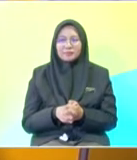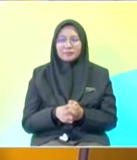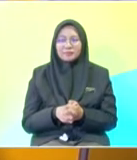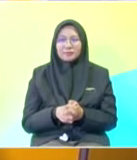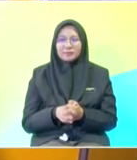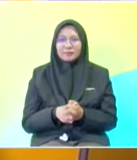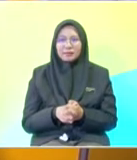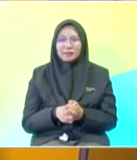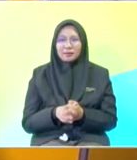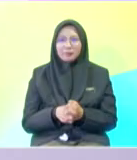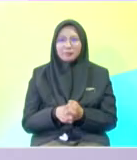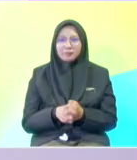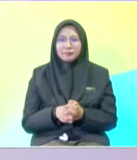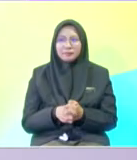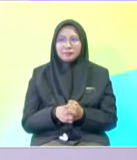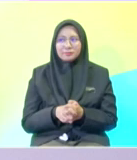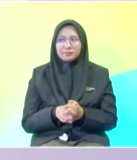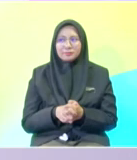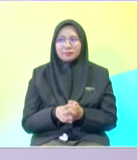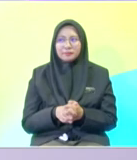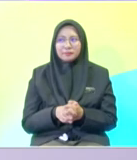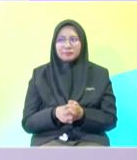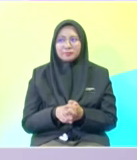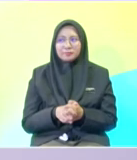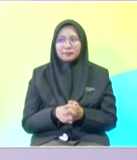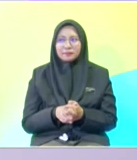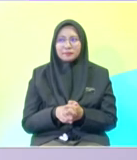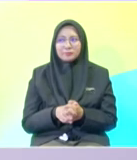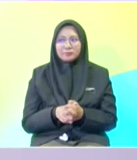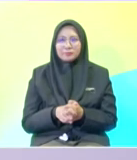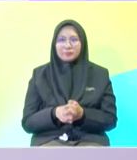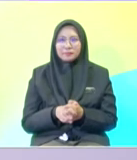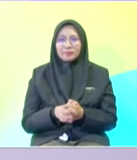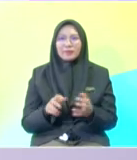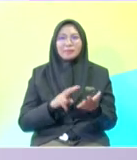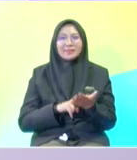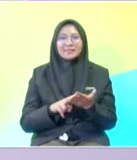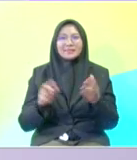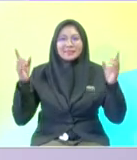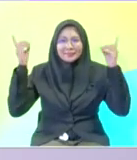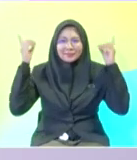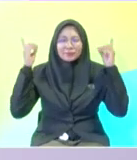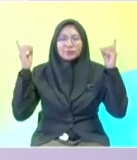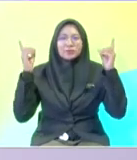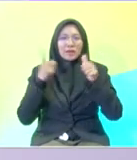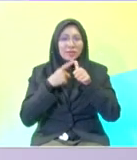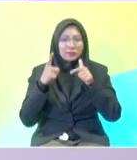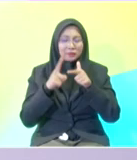yang pertama sama ada bacaan dengung ataupun terang dan jelas